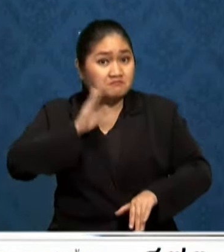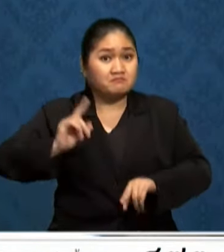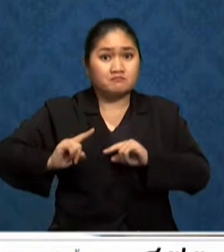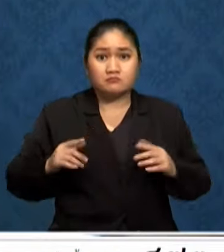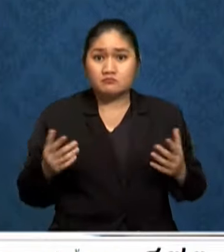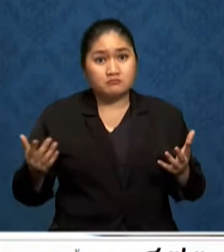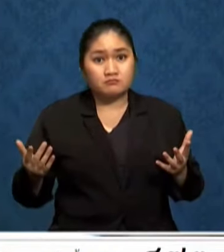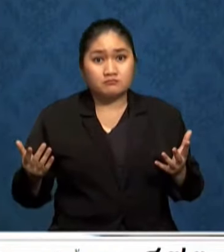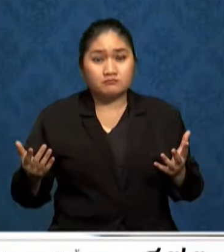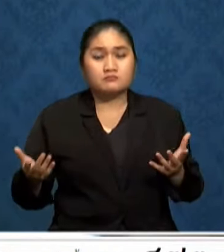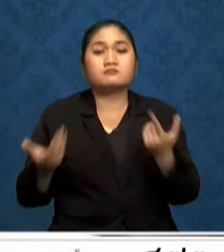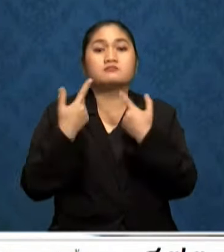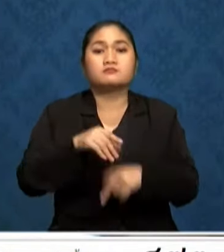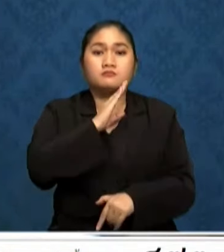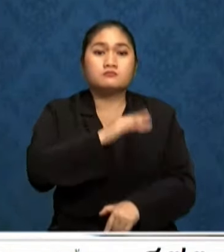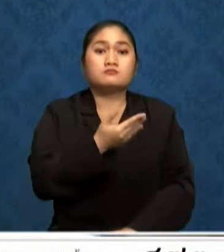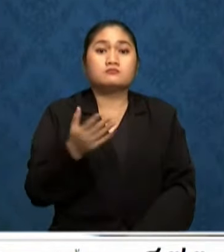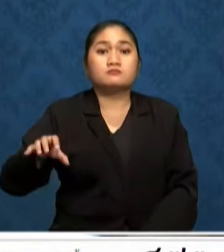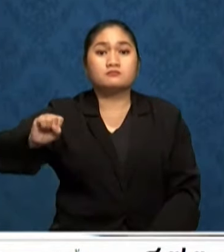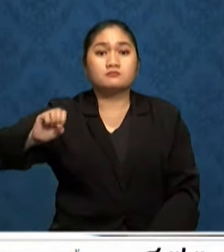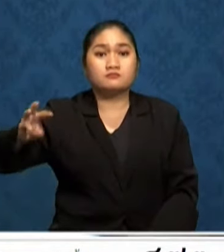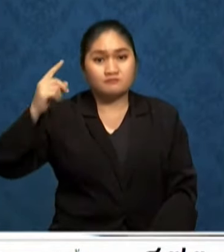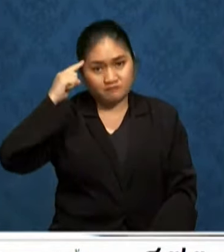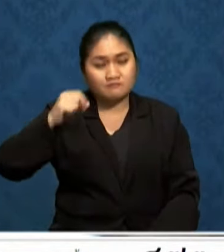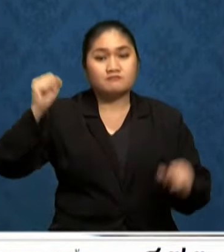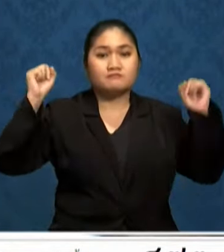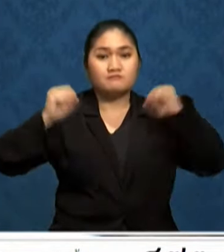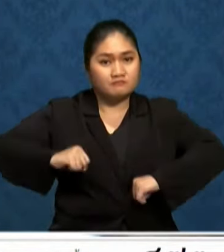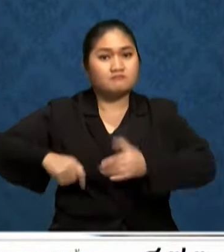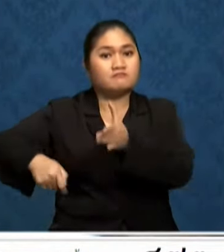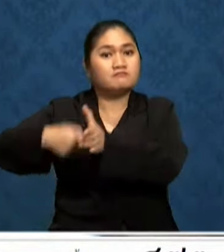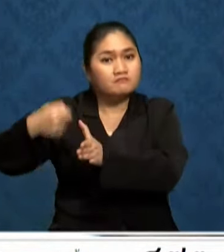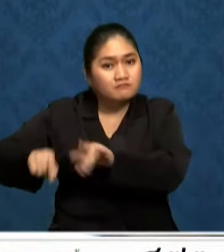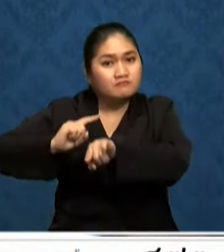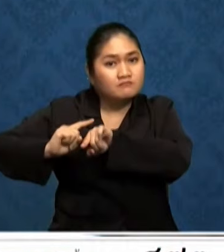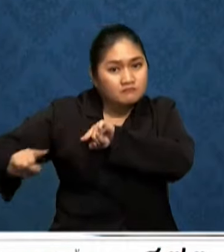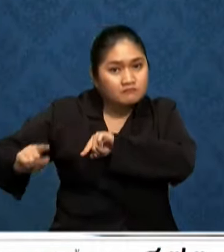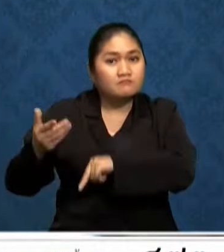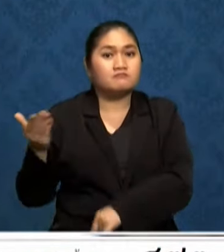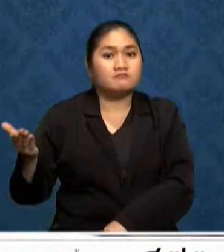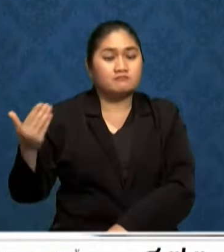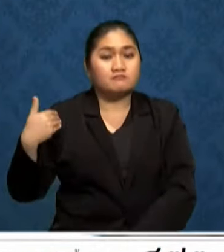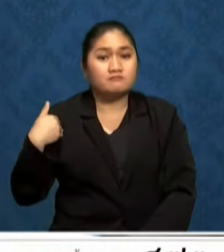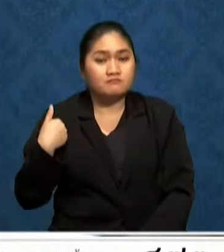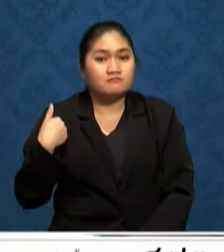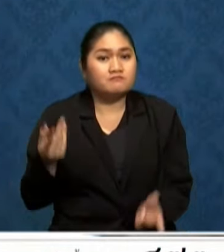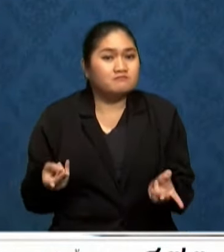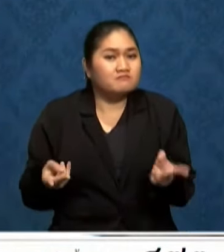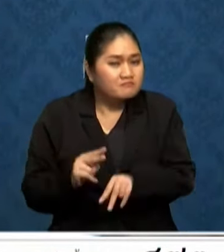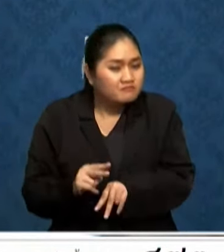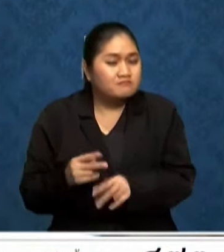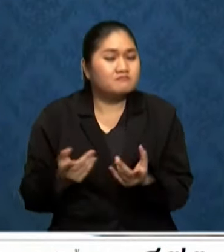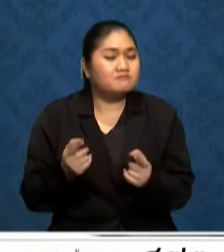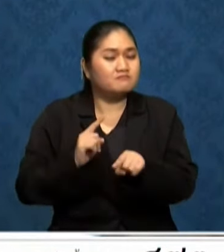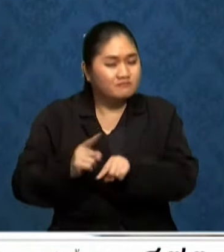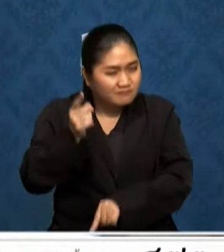แต่นั้ครั หากทางวุธธสภาหจะยนยันว่ามีเหุผลใเชิงหลกการที่มารองรับการเปลยนใจและการตสใจดงกล